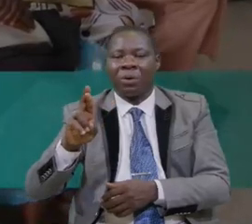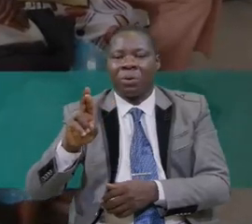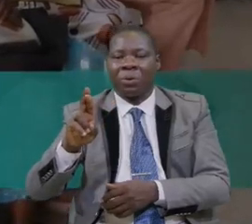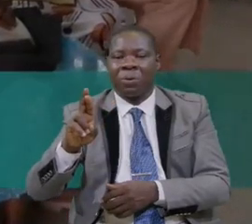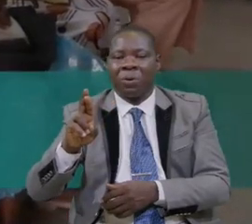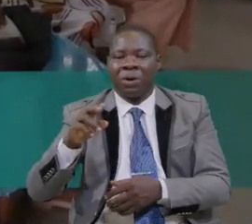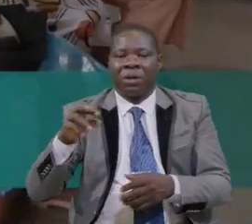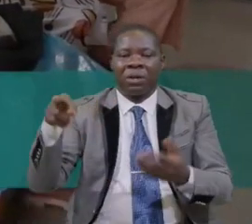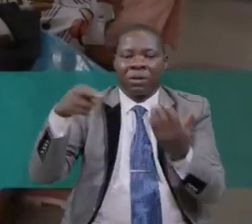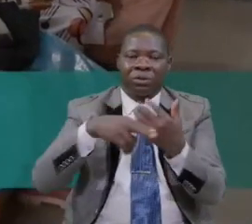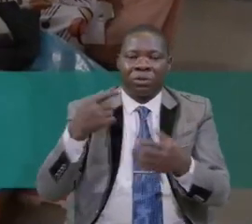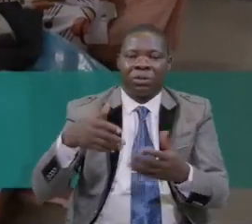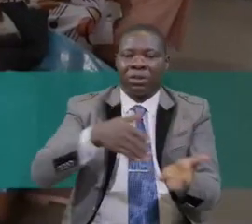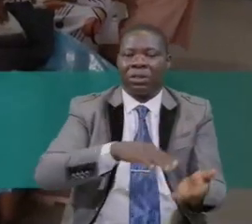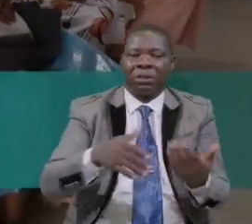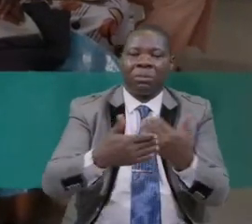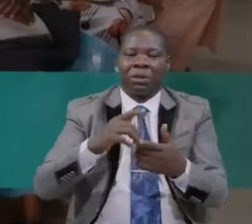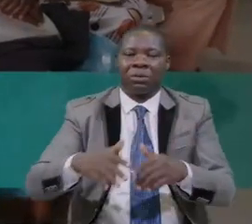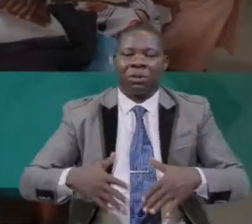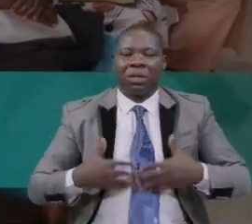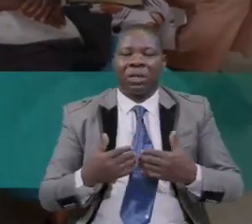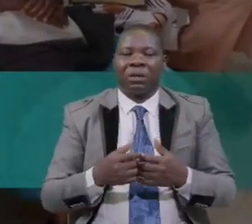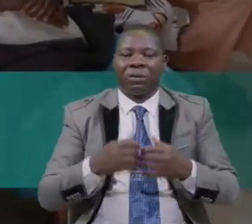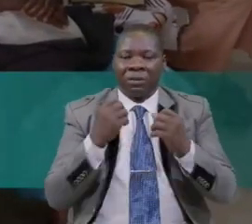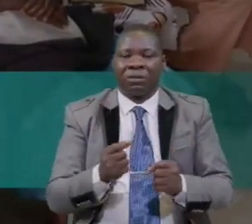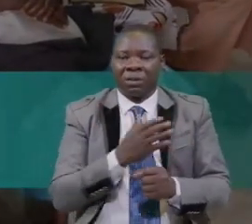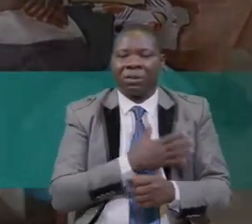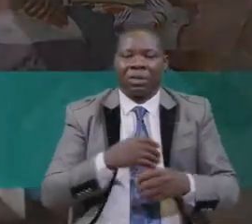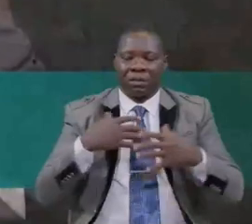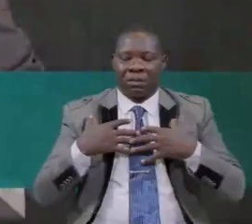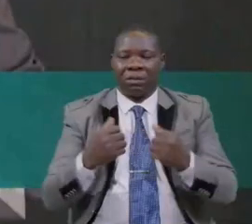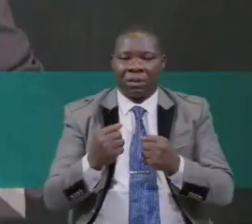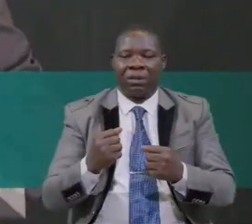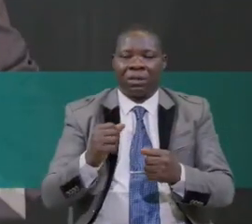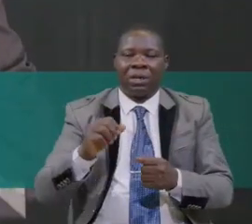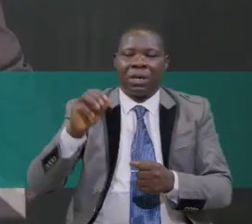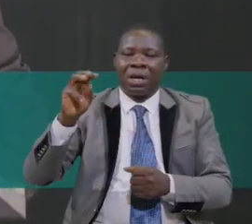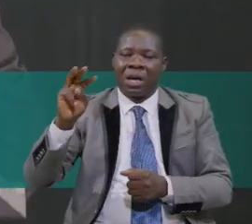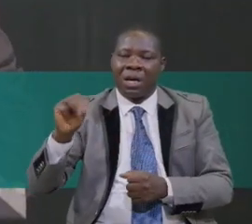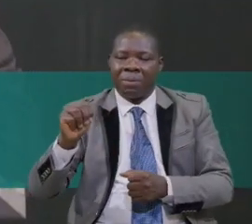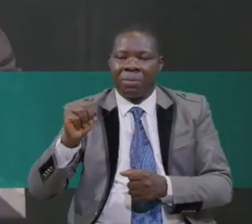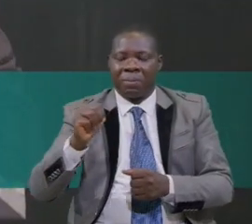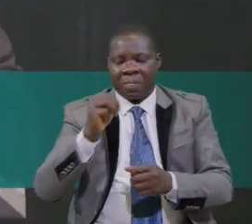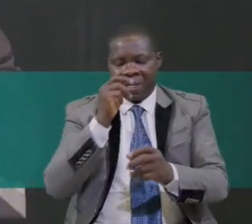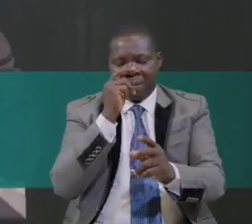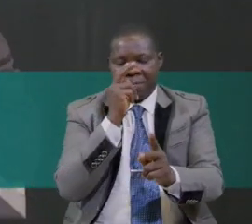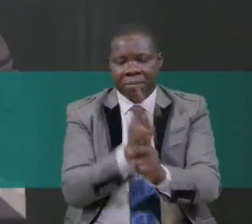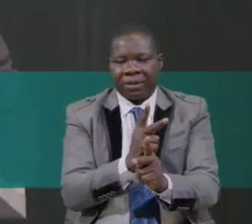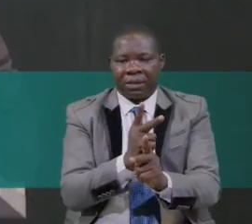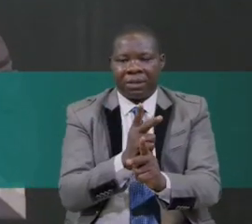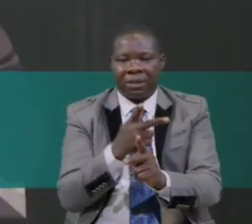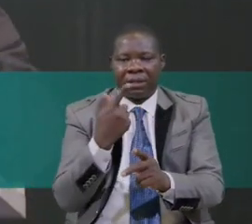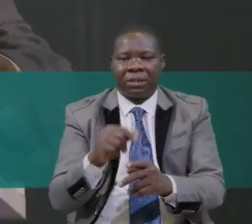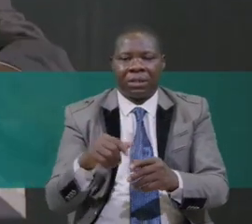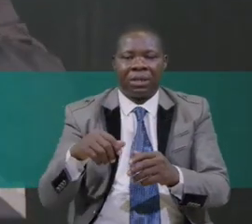restaurer, ramener les morts à la vie. M, maintenir l'onction et la